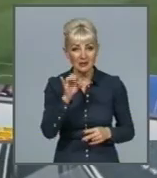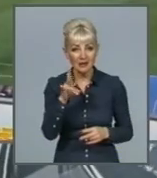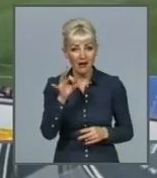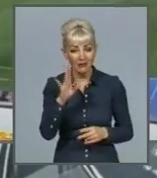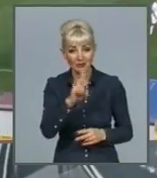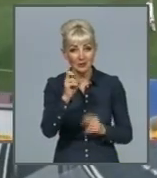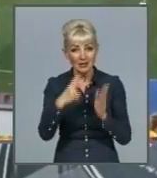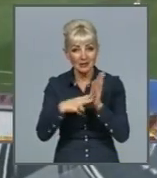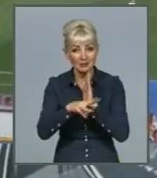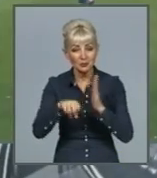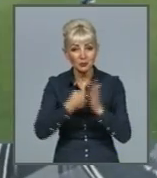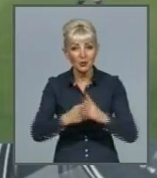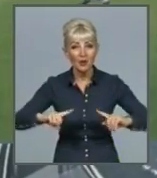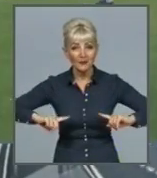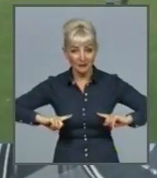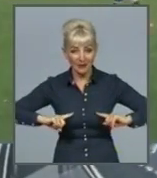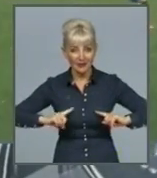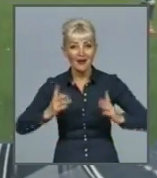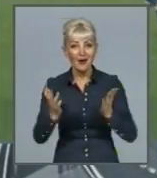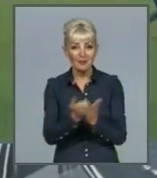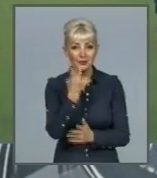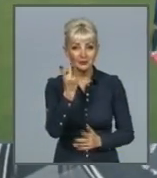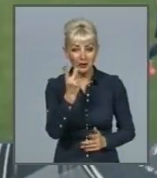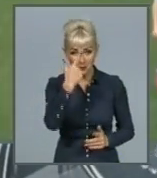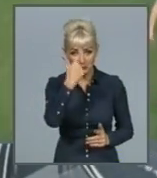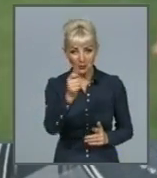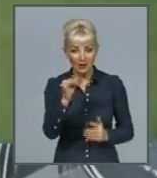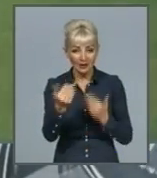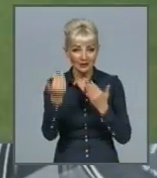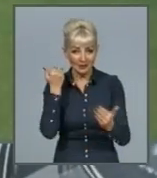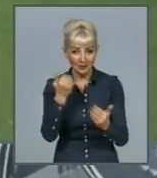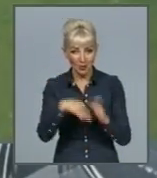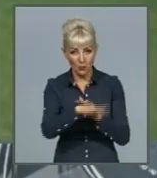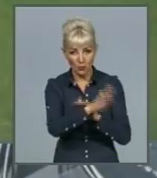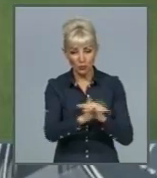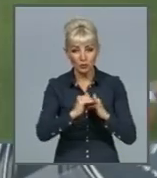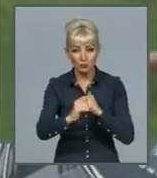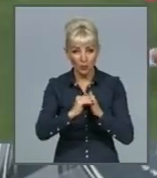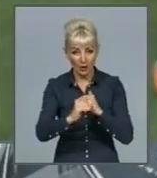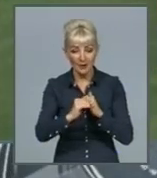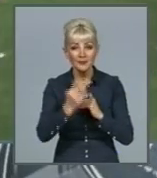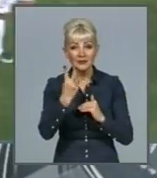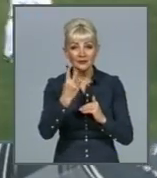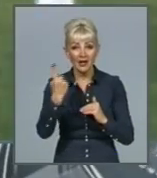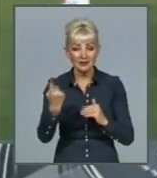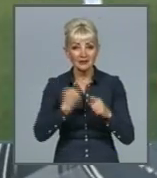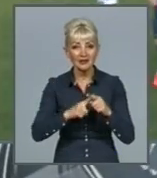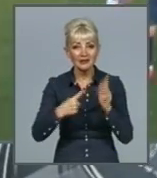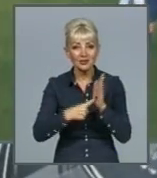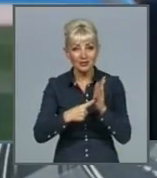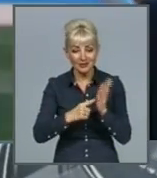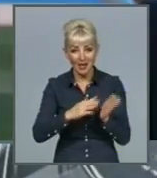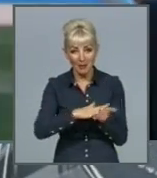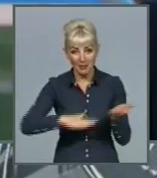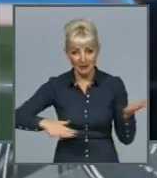финального свистка получил второе предупреждение и досрочно покинул поле. 2-1 – это шестая к ряду победа «Металла» в